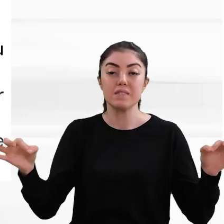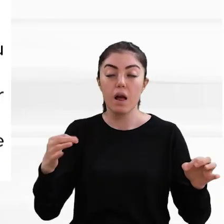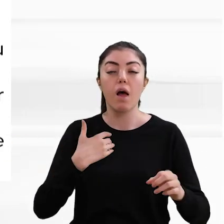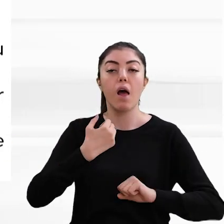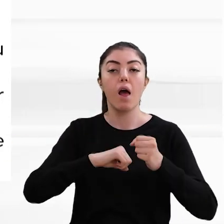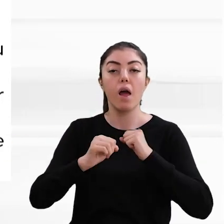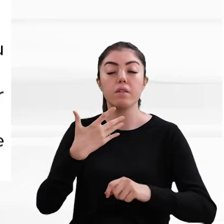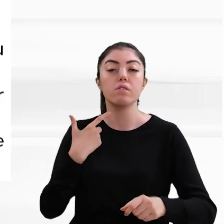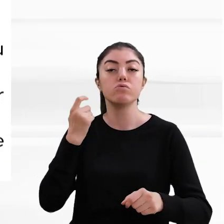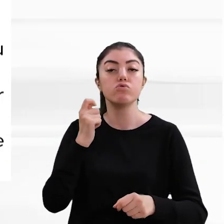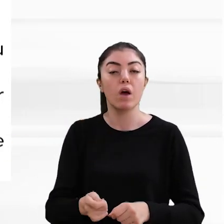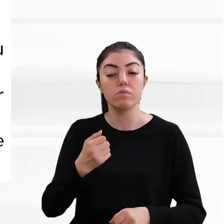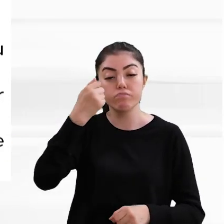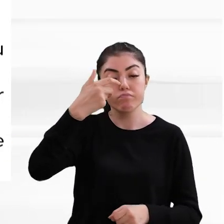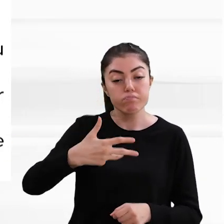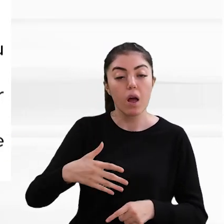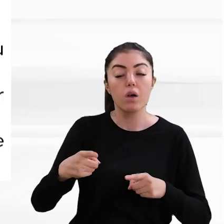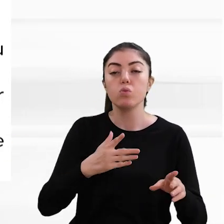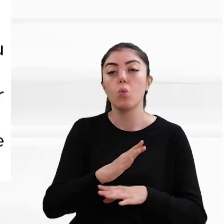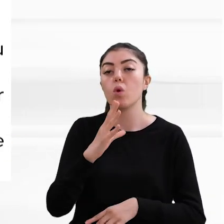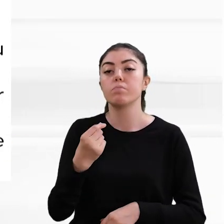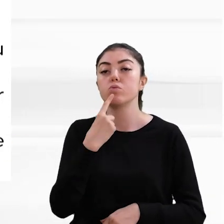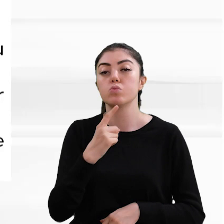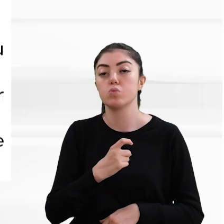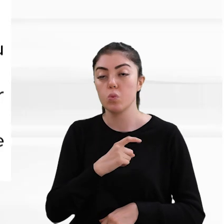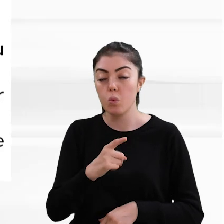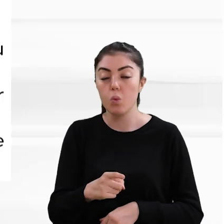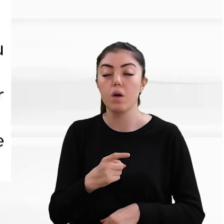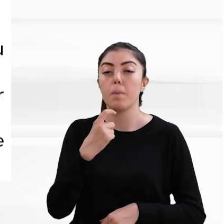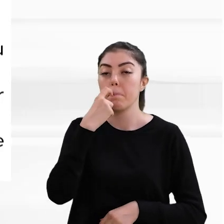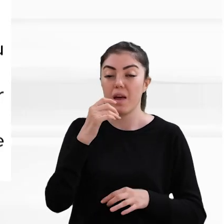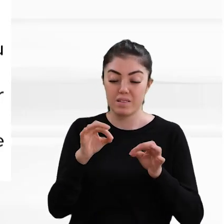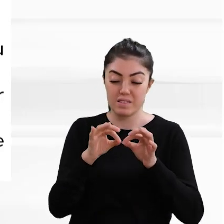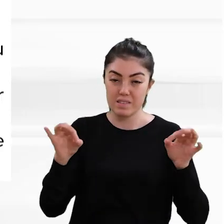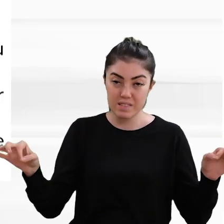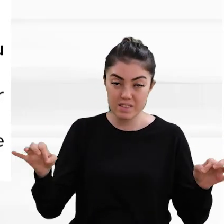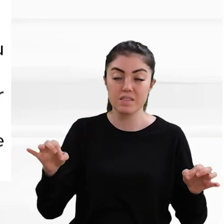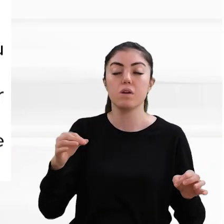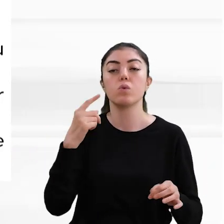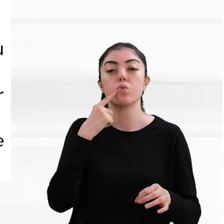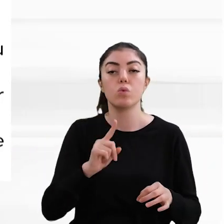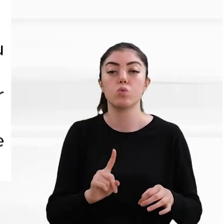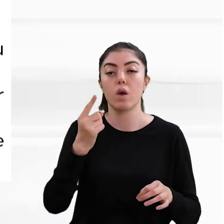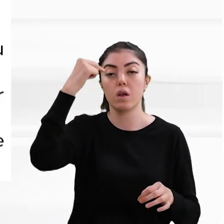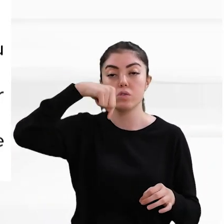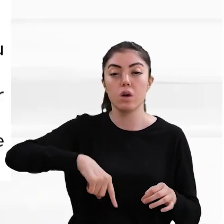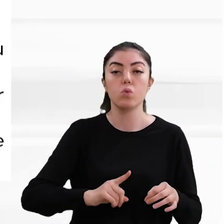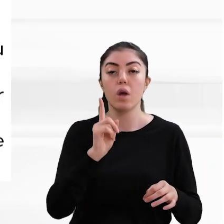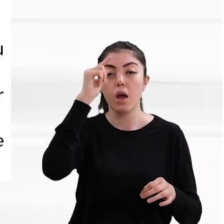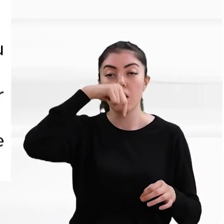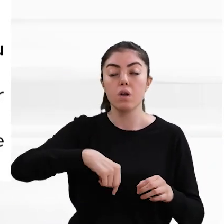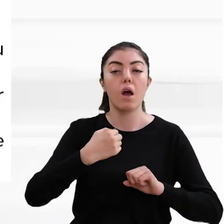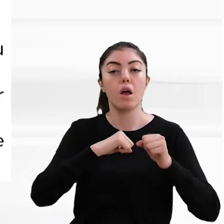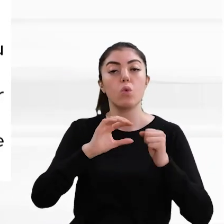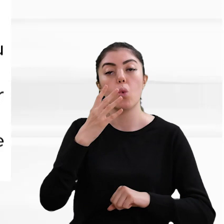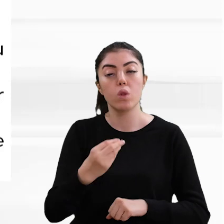demir bilyenin hareketine ilişkin aşağıdaki yargılardan hangisi doğru olabilir? A. Bobin ile bakır yuva arasında periyodik olarak yukarı aşağı